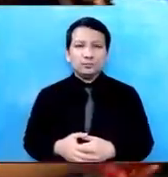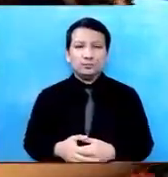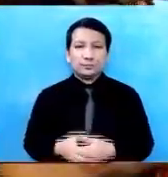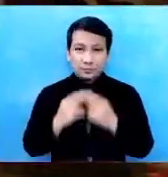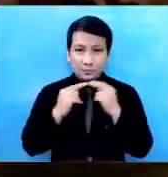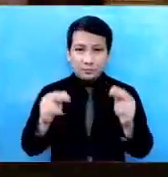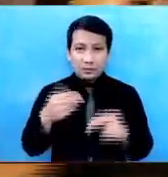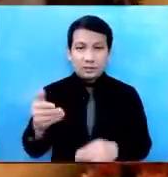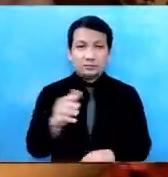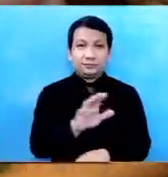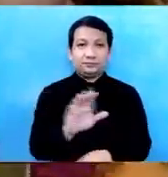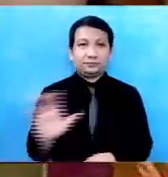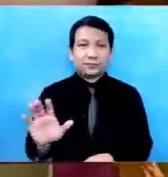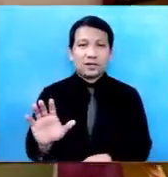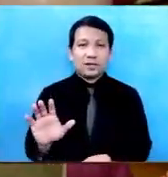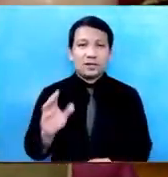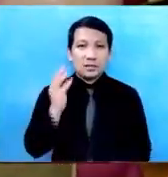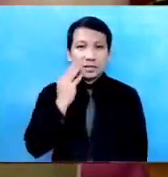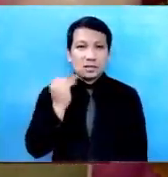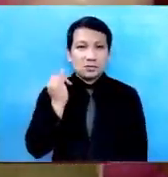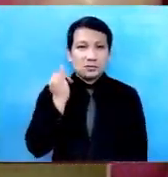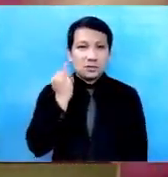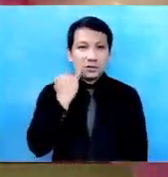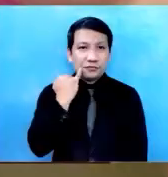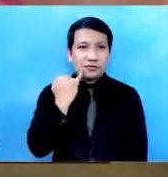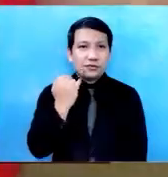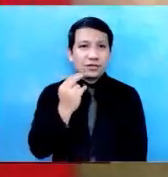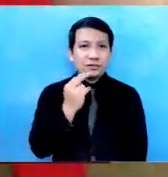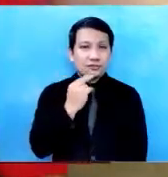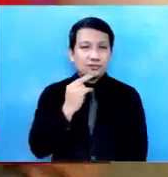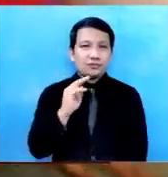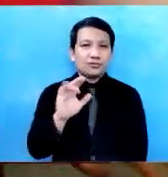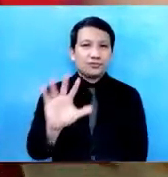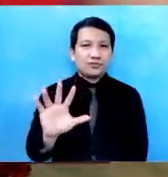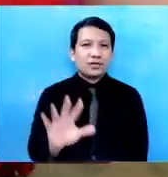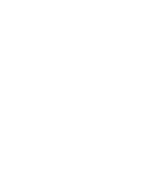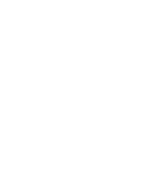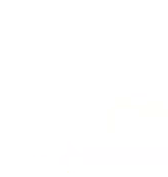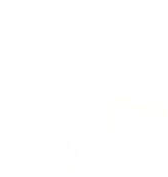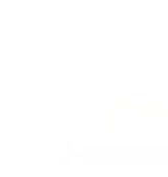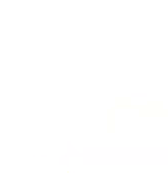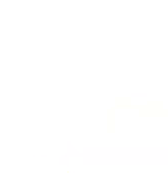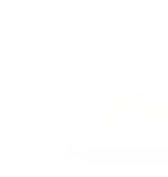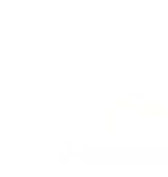Nagbabalita mula sa Frontline, MJ Marfori, News 5.